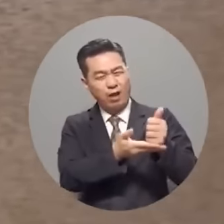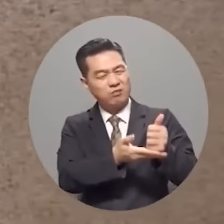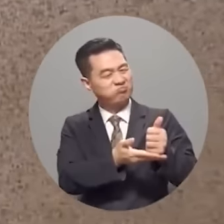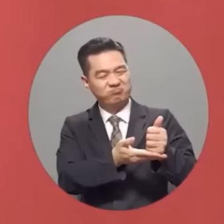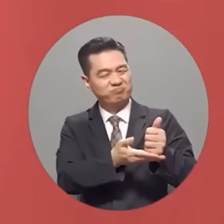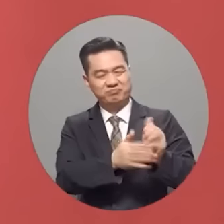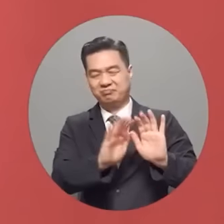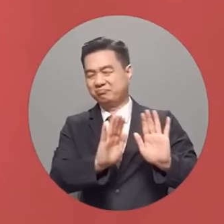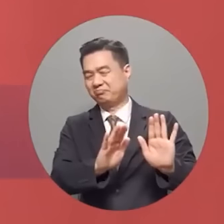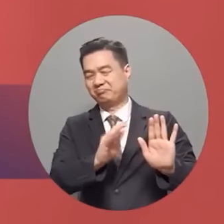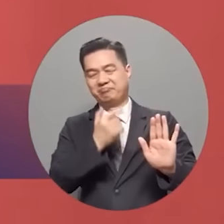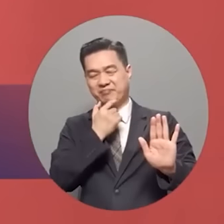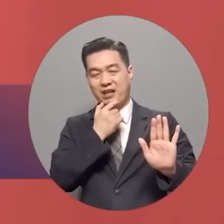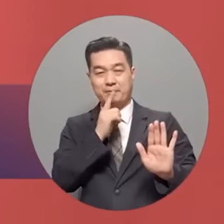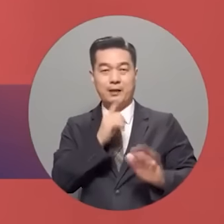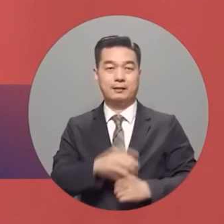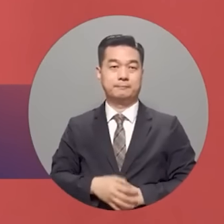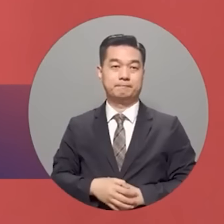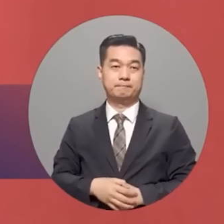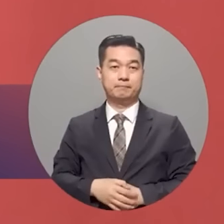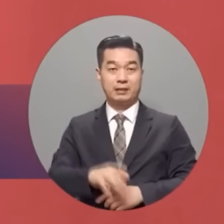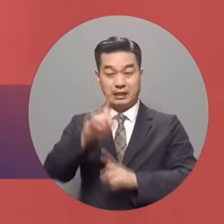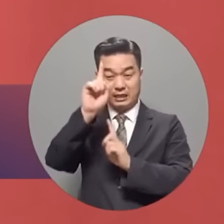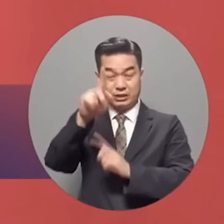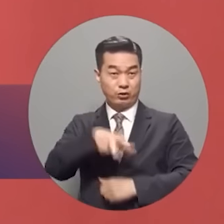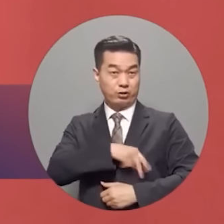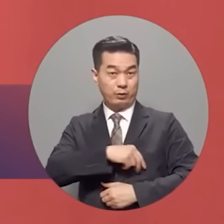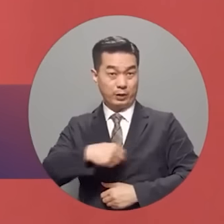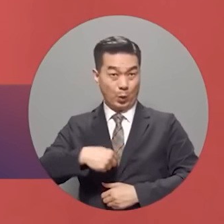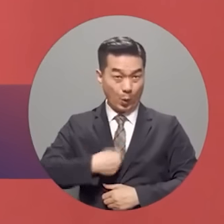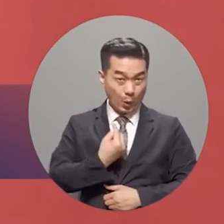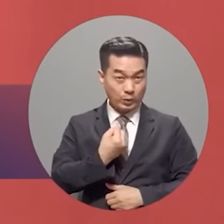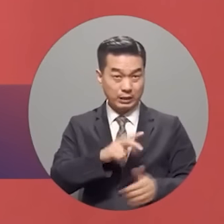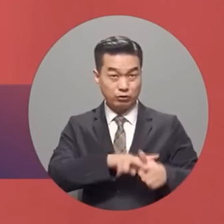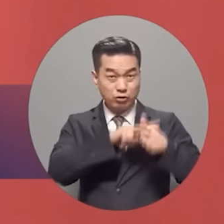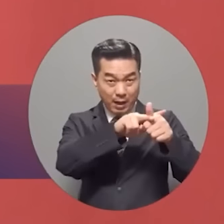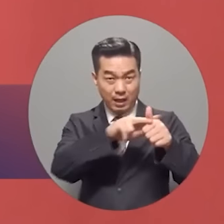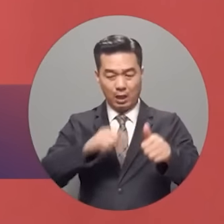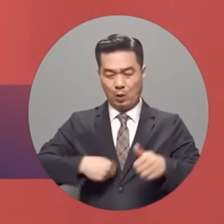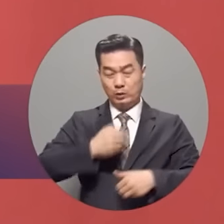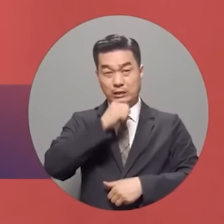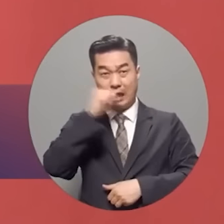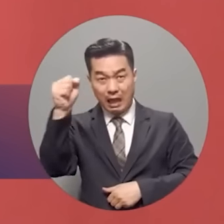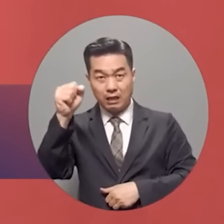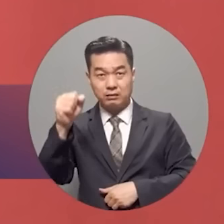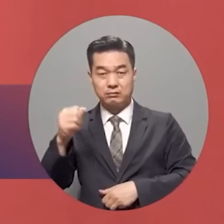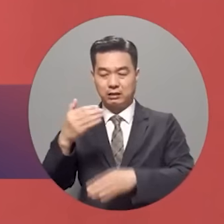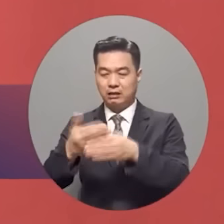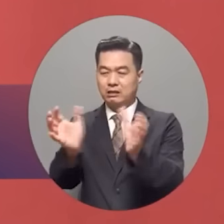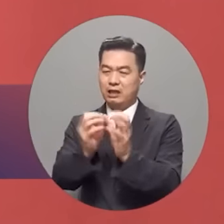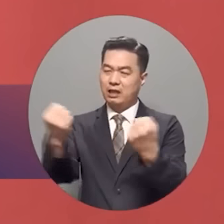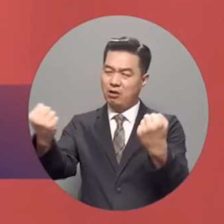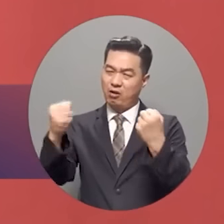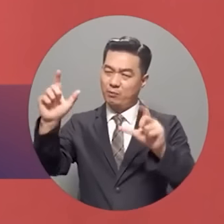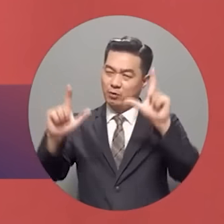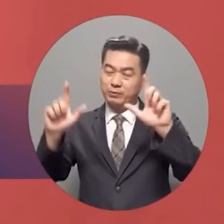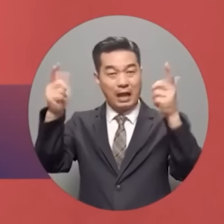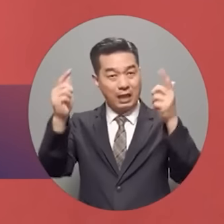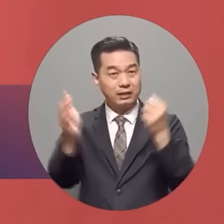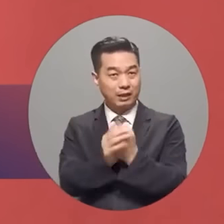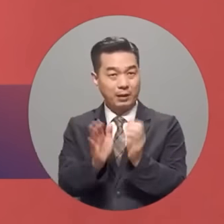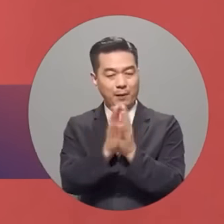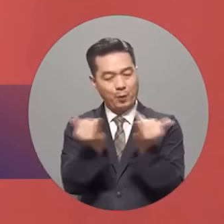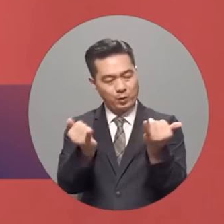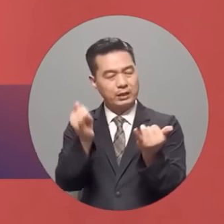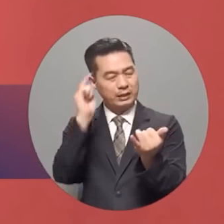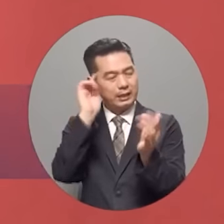그었습니다. 이철규 의원 단독 출마, 단독 당선 이런 모습은 당에 건강하지 못하다. 그래서 본인이 판단하실